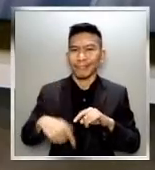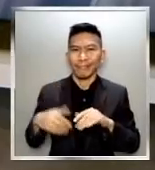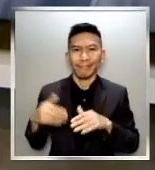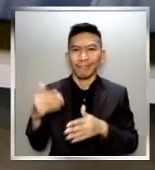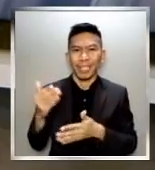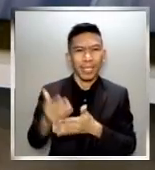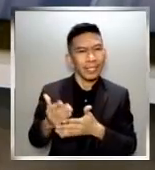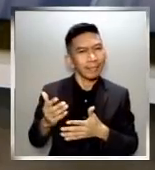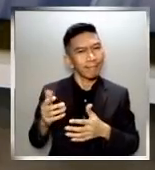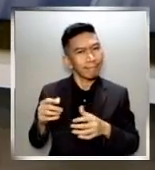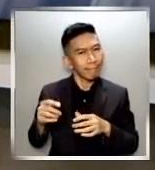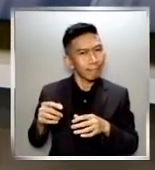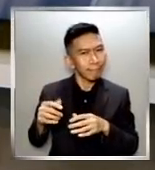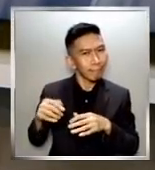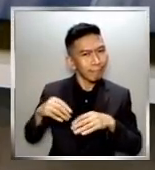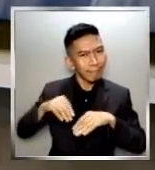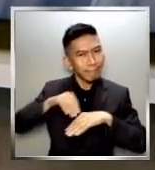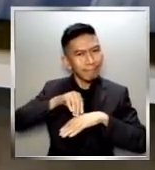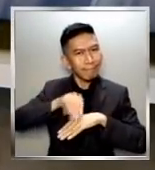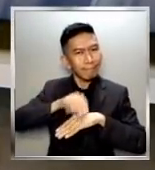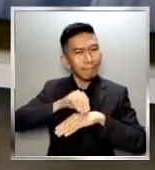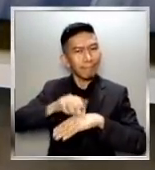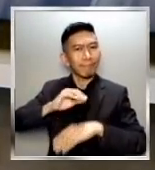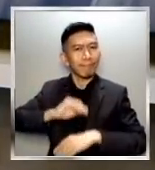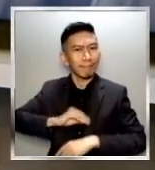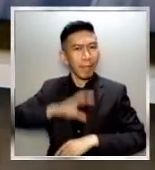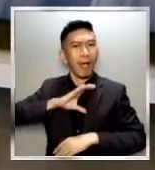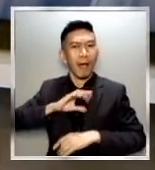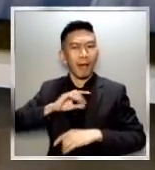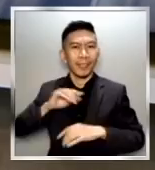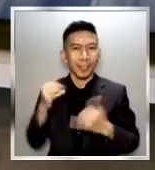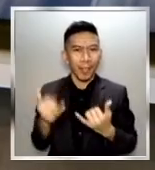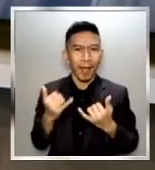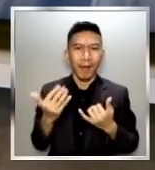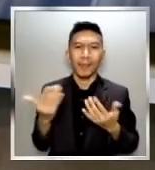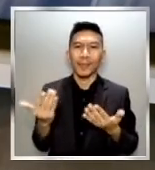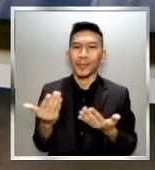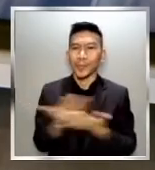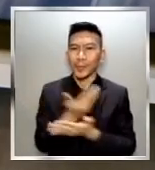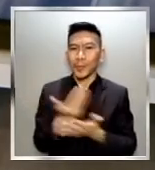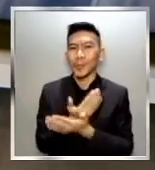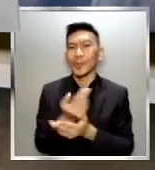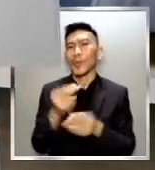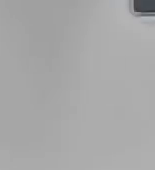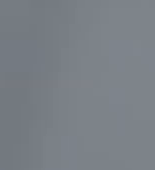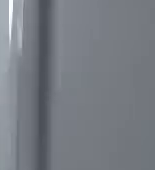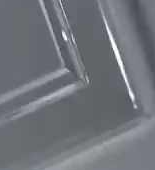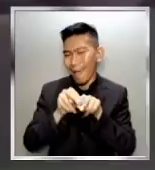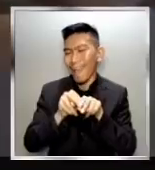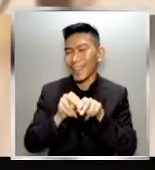pagbigay aliw sa paraan naman na new normal. Narito ang pagtutok ni Oscar Oida.